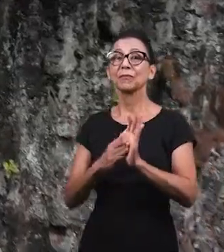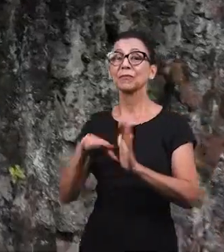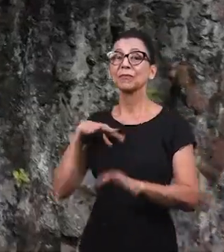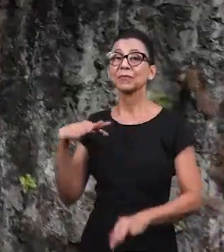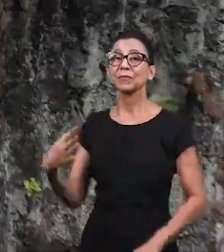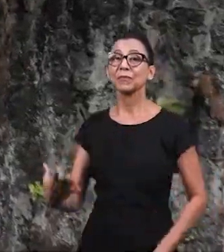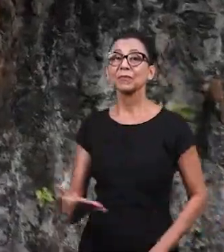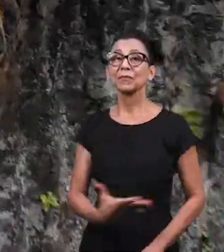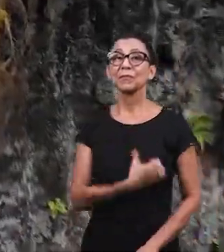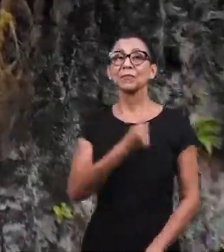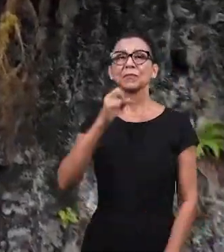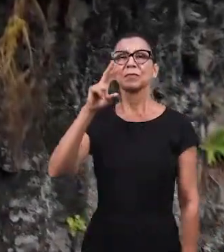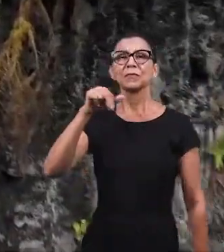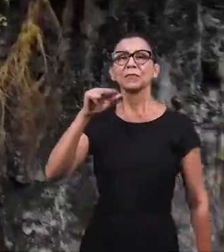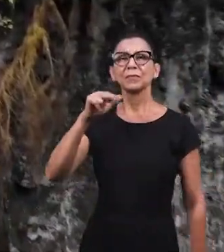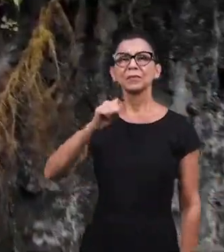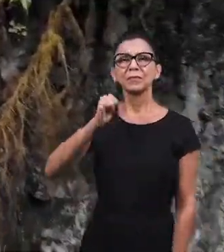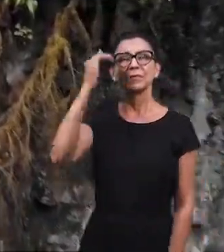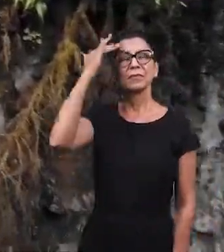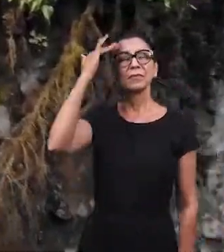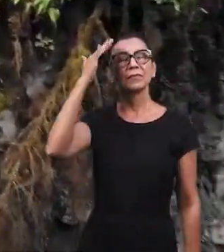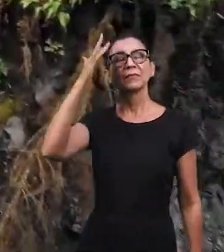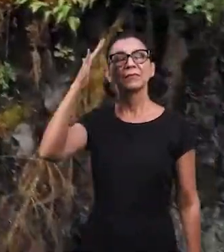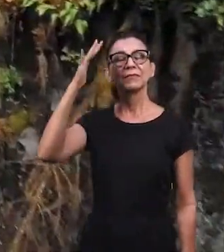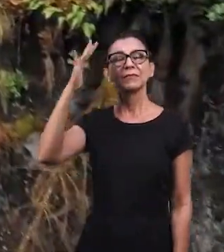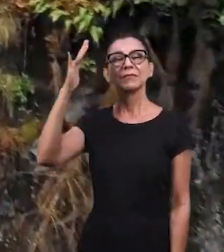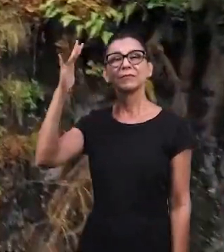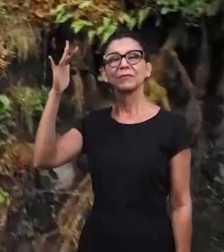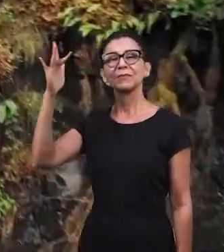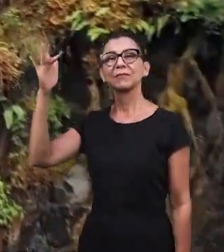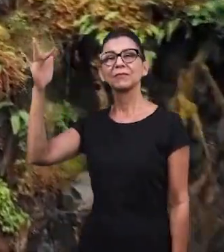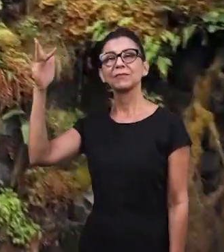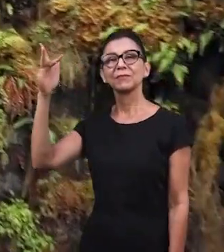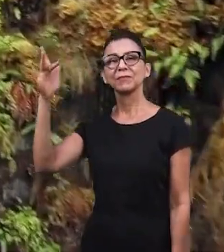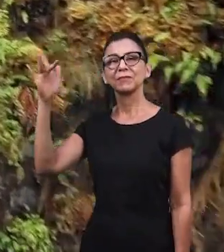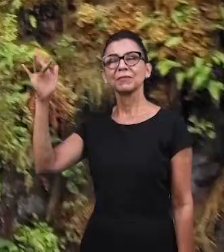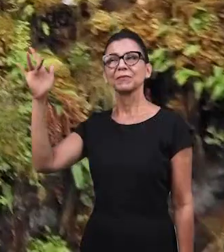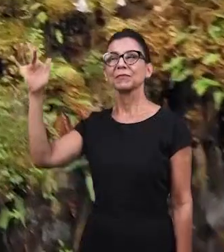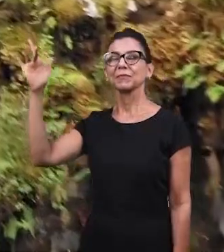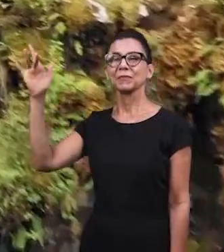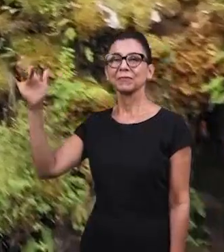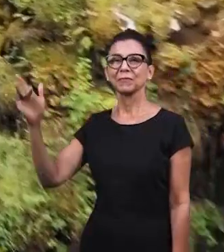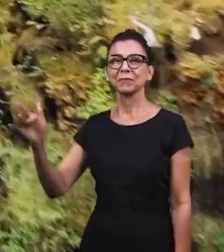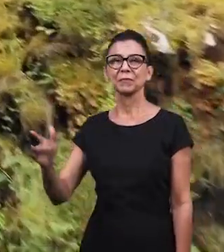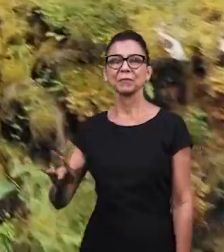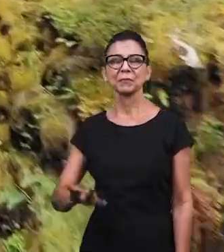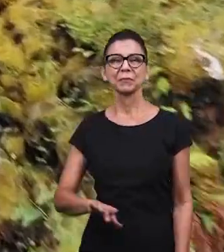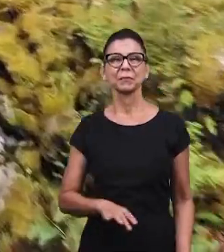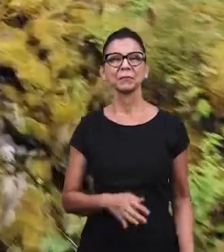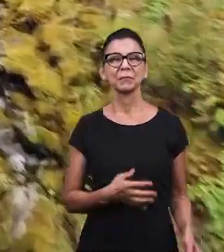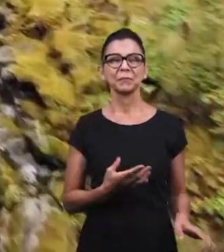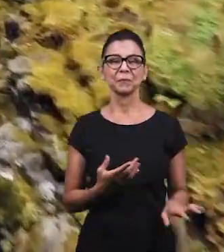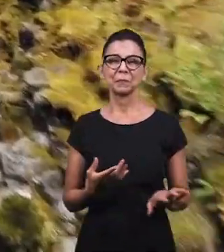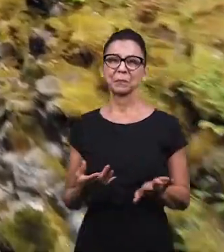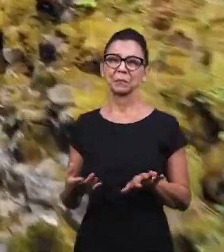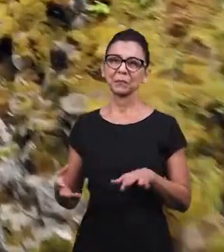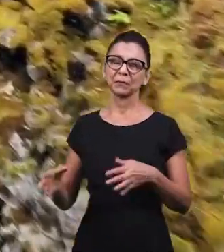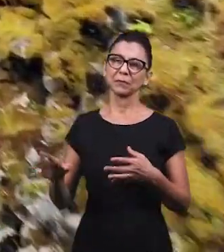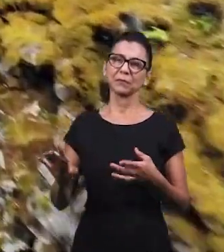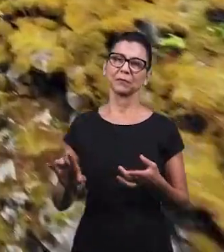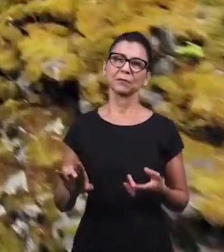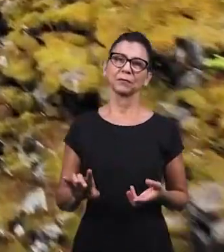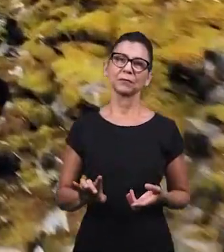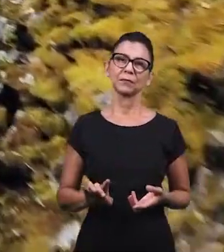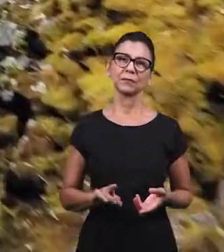за пределы того, о чем ты представлял для себя о благе. Это то, что я имею